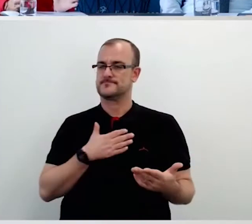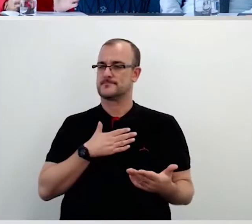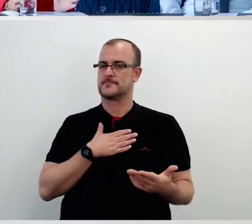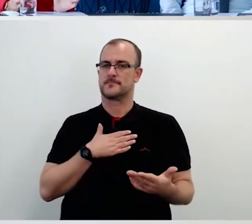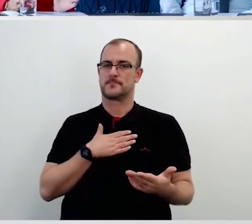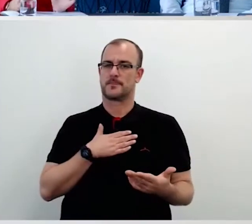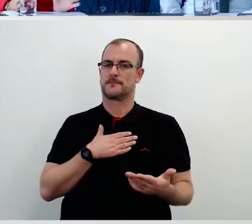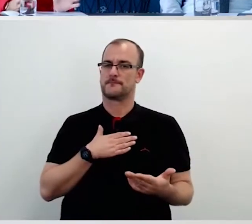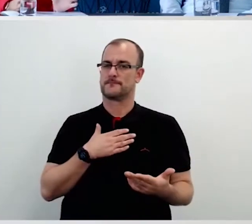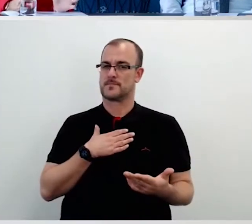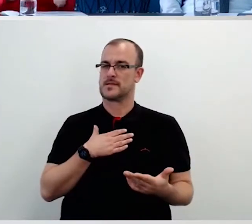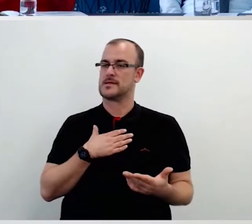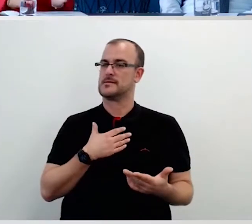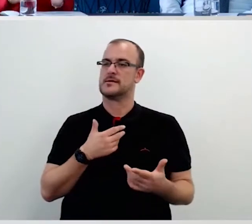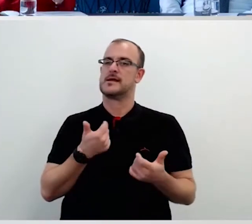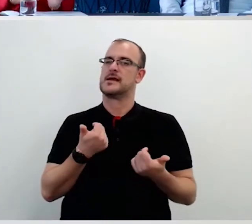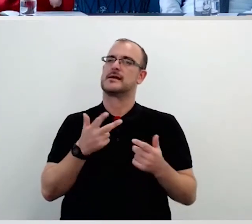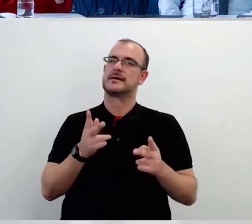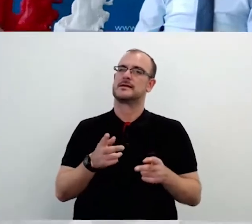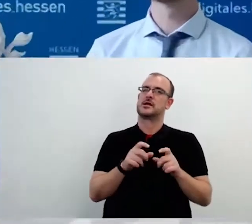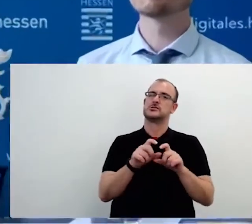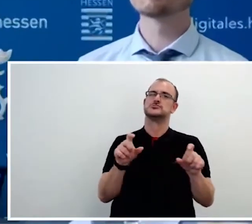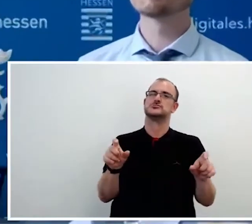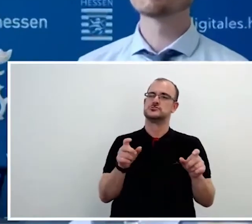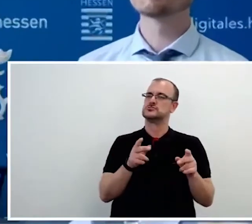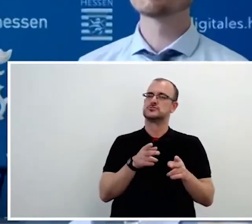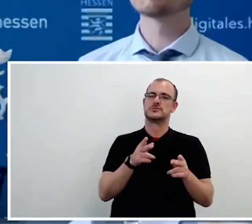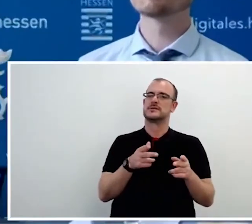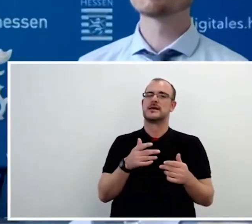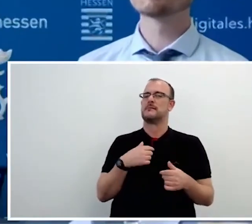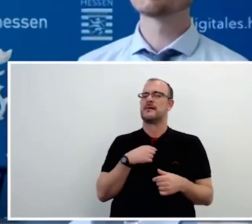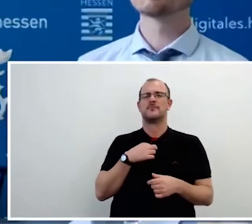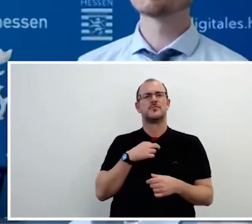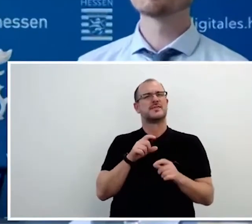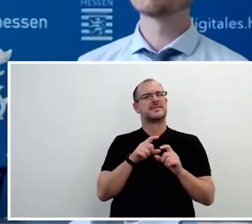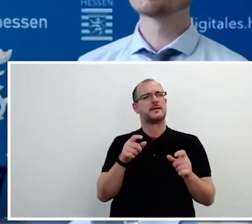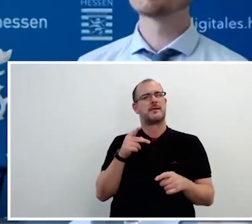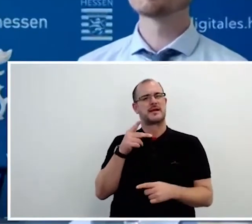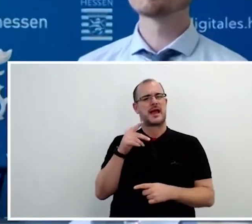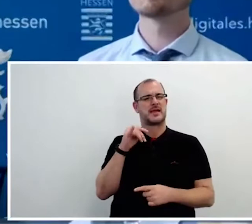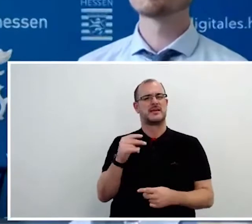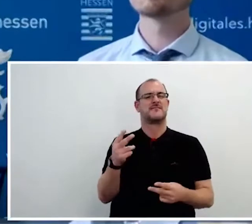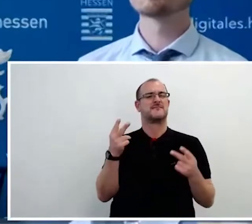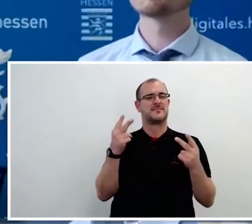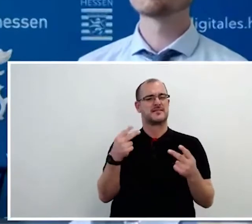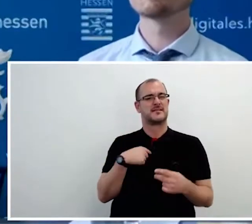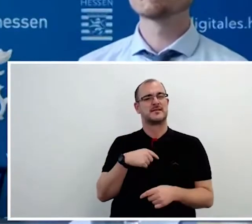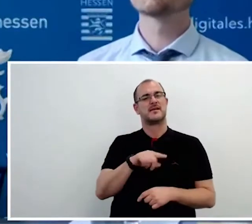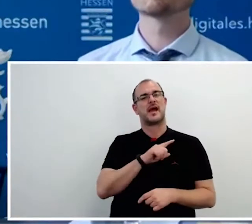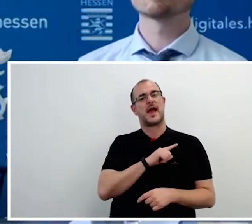sondern eine Jury, aber für uns ist dieses Thema KI ganz wichtig. Wir haben